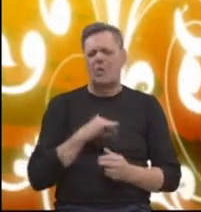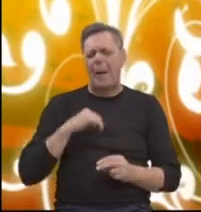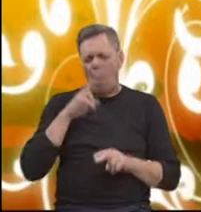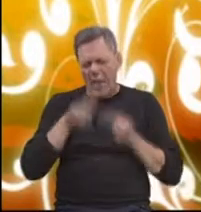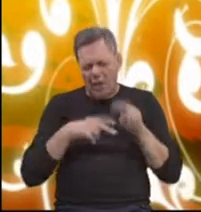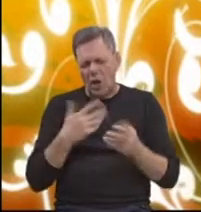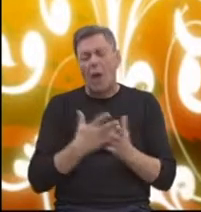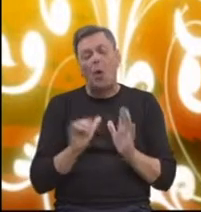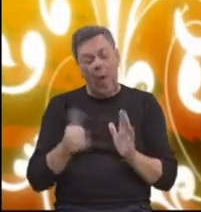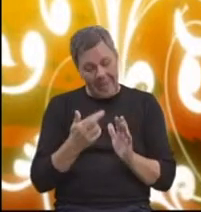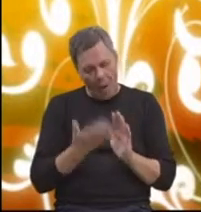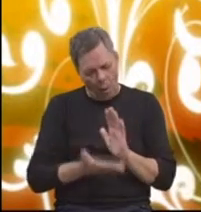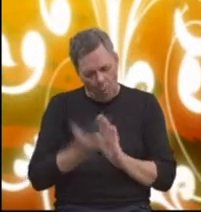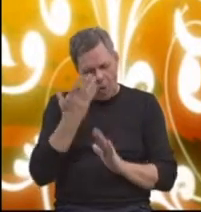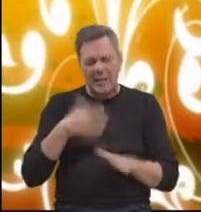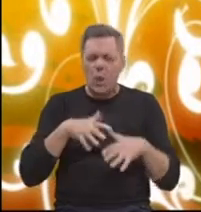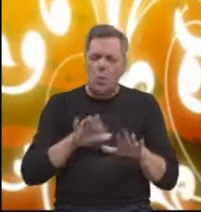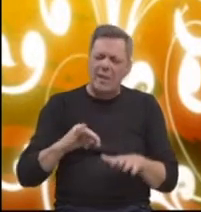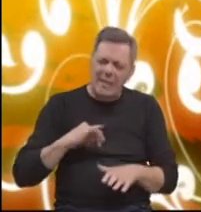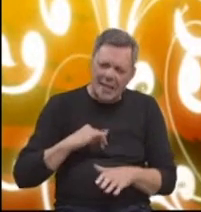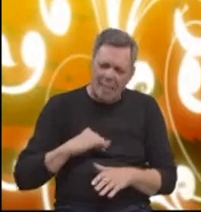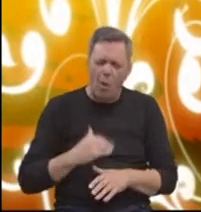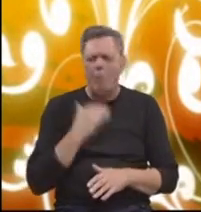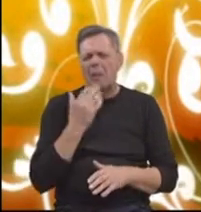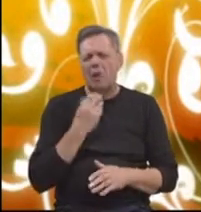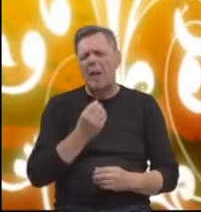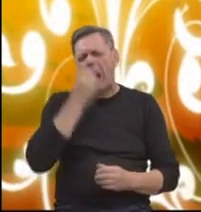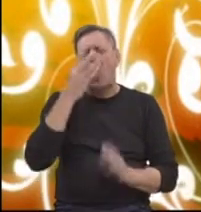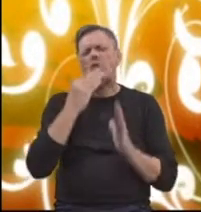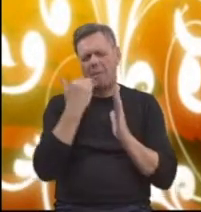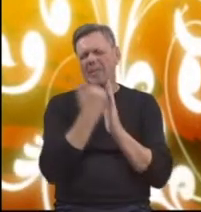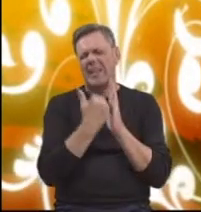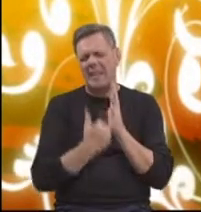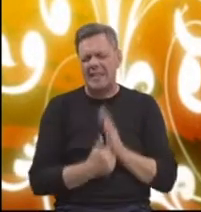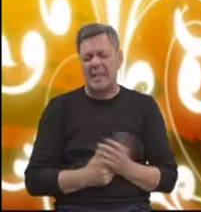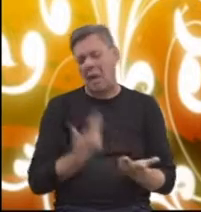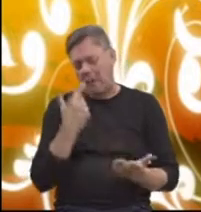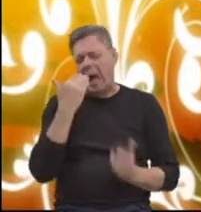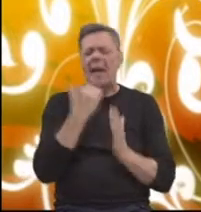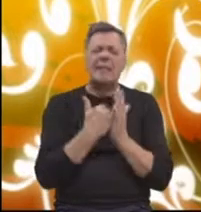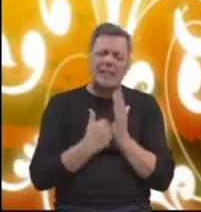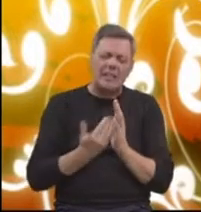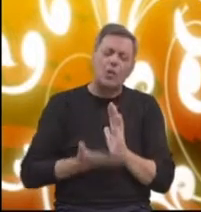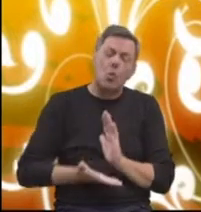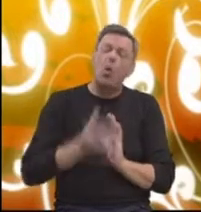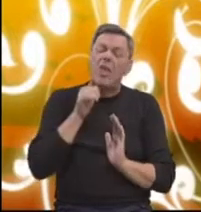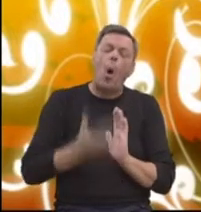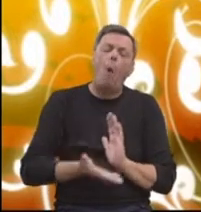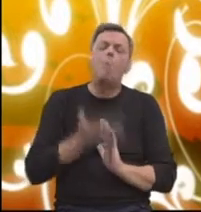koje je u porastu i ljudi se zanimaju unatoč lošim statistikama, opet su i statistike o porastu nekakve,